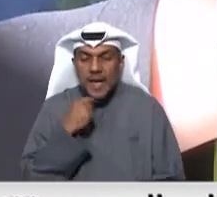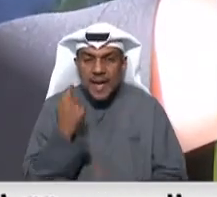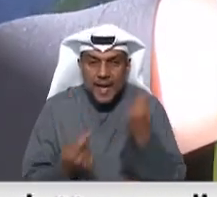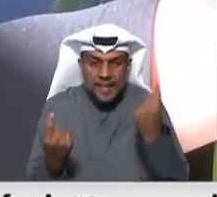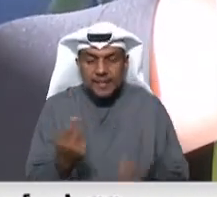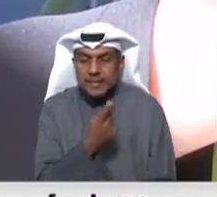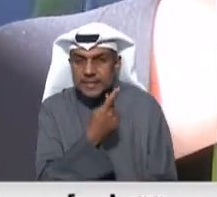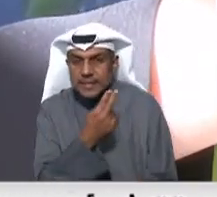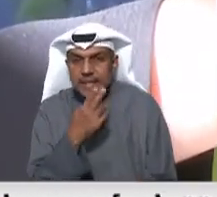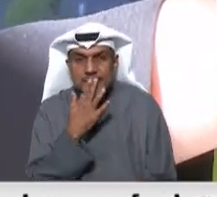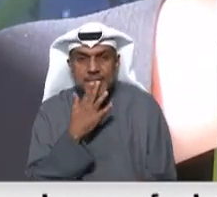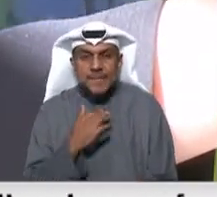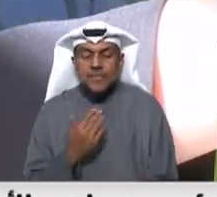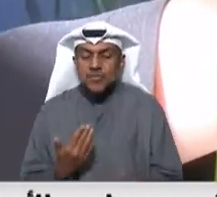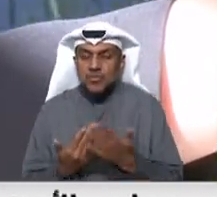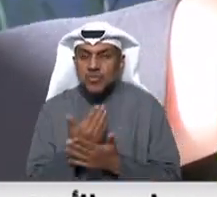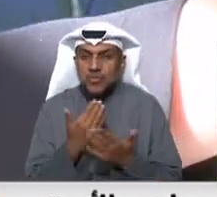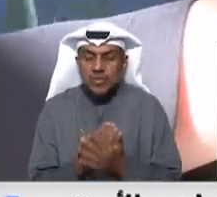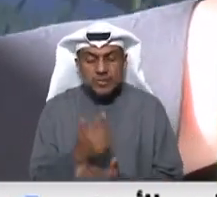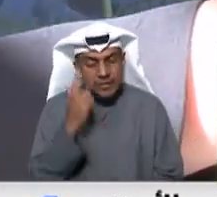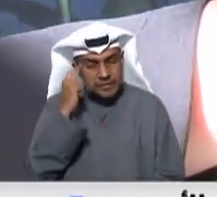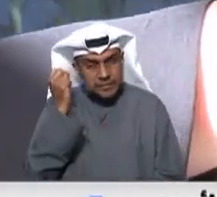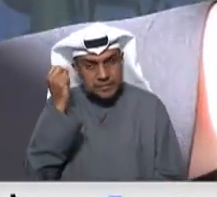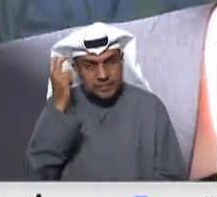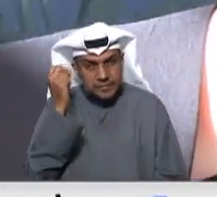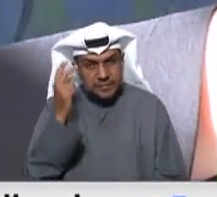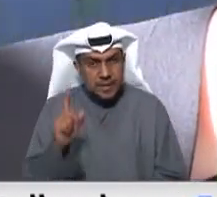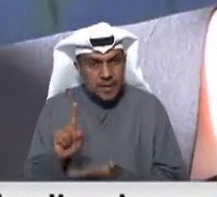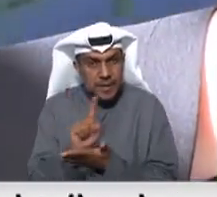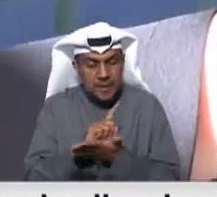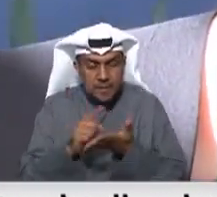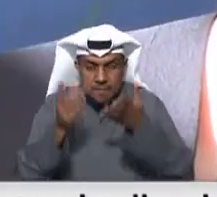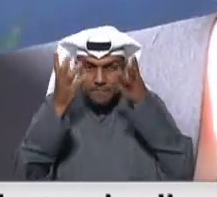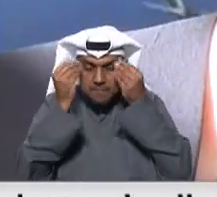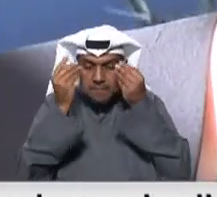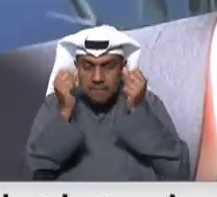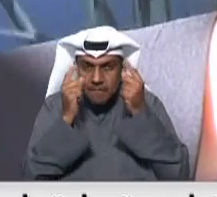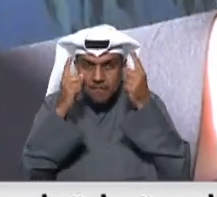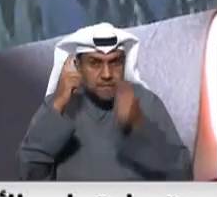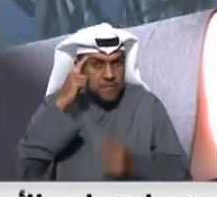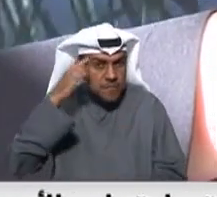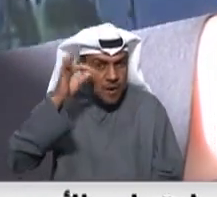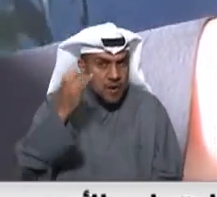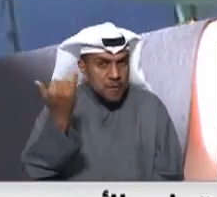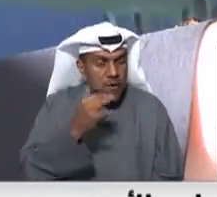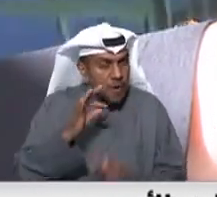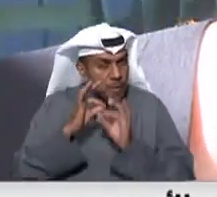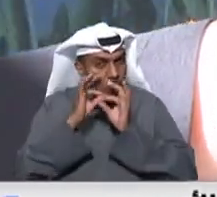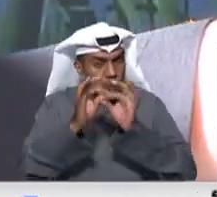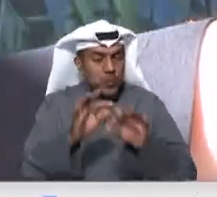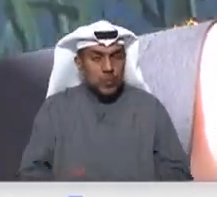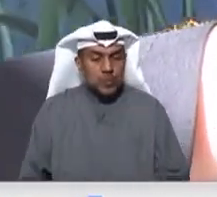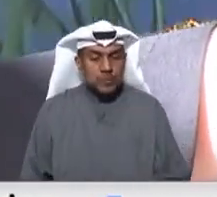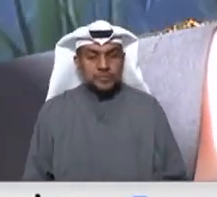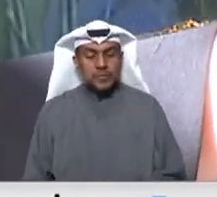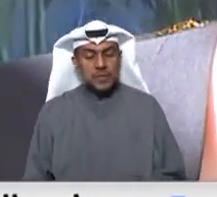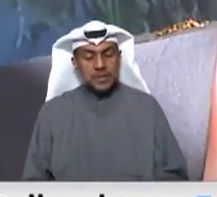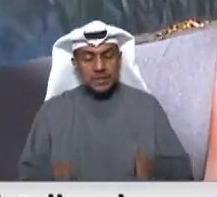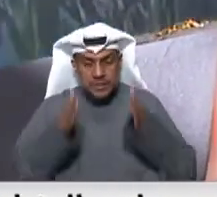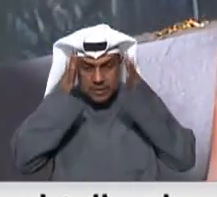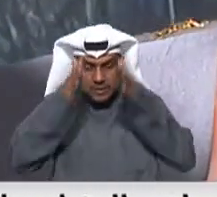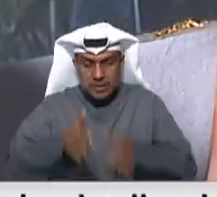والابتكار بالاضافه الى الوعي البيئي وال الاستدامه فحاولنا نركز على ه المحاور